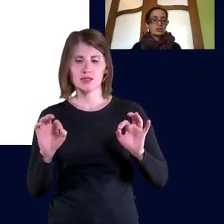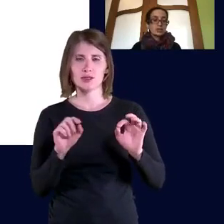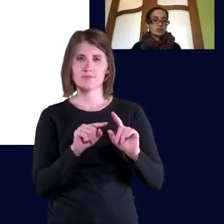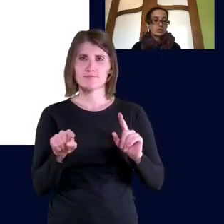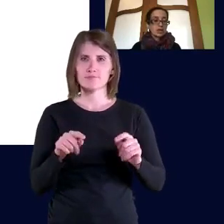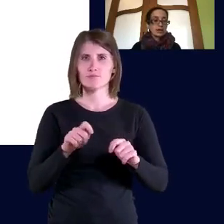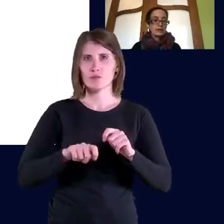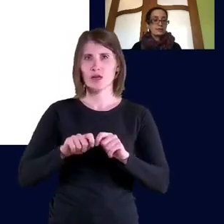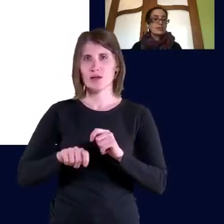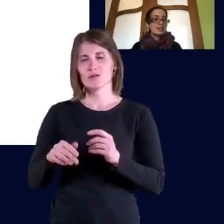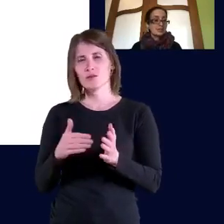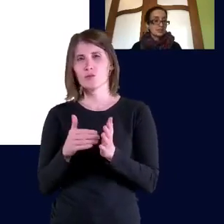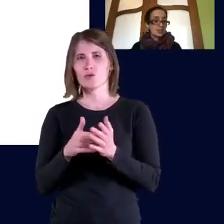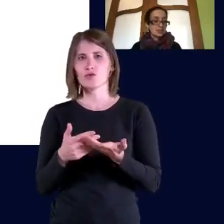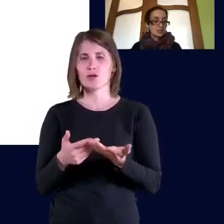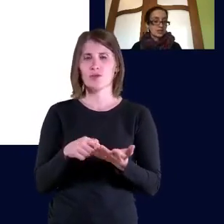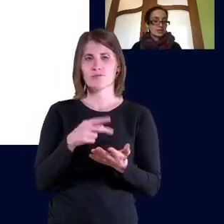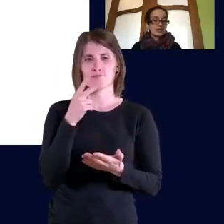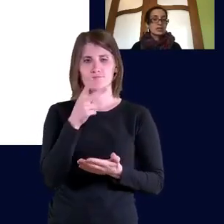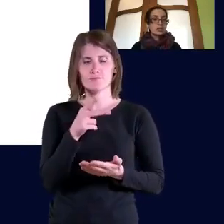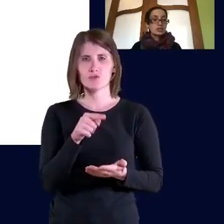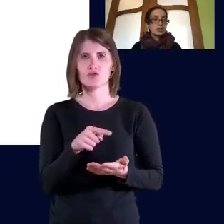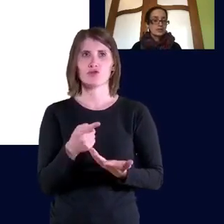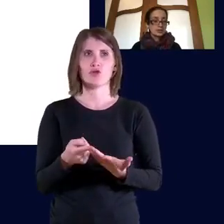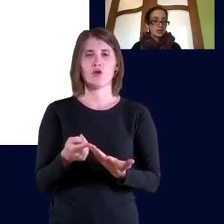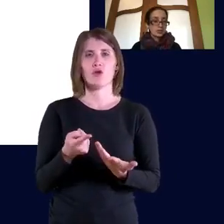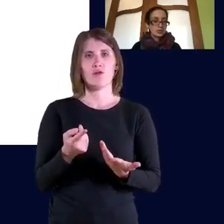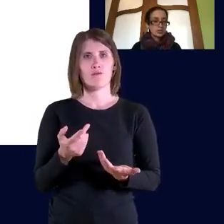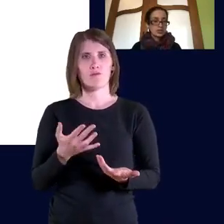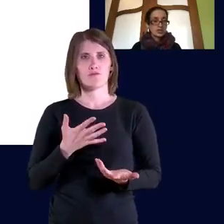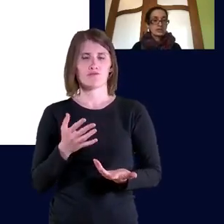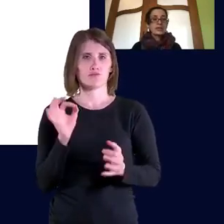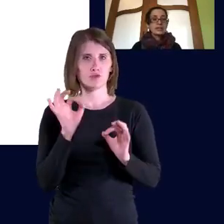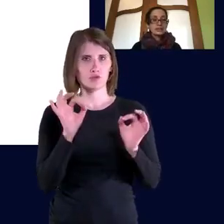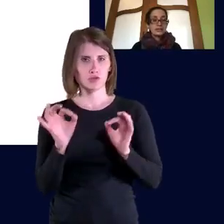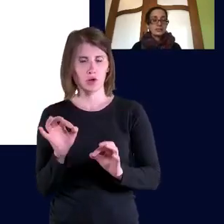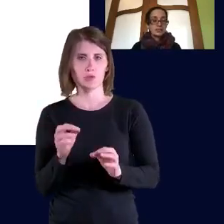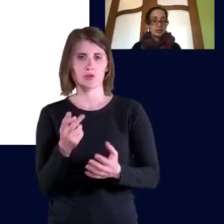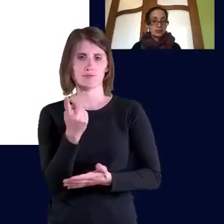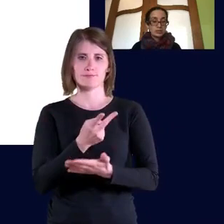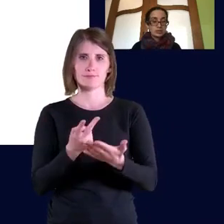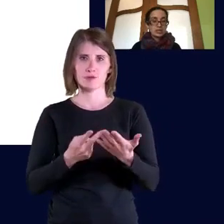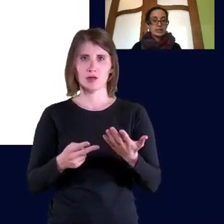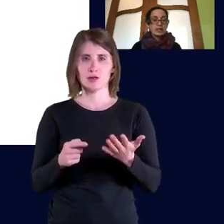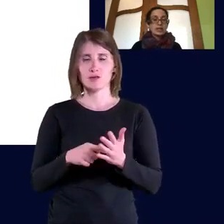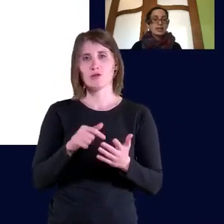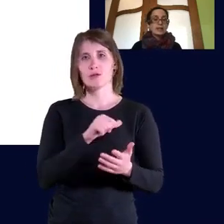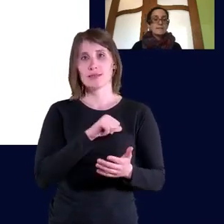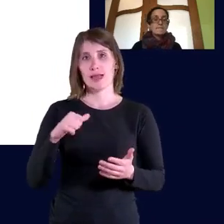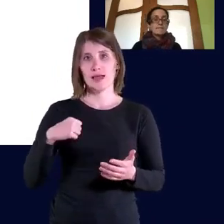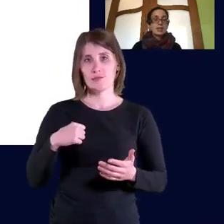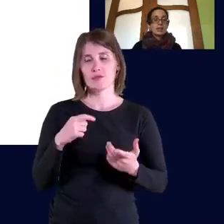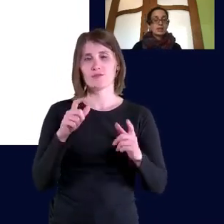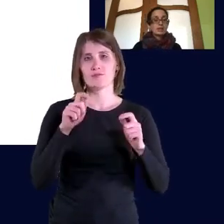sprawdzić czy tekstura wydaje nam się czytelna czyli nie wydają nam się czytelne sprawdzamy to osobiście i